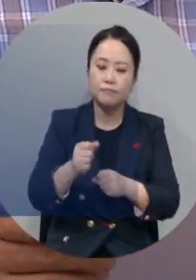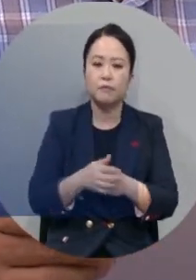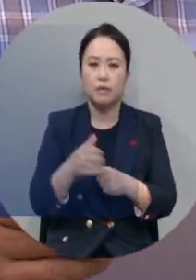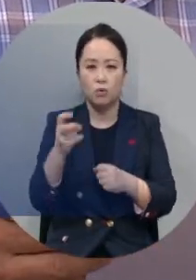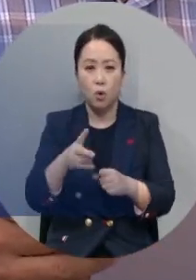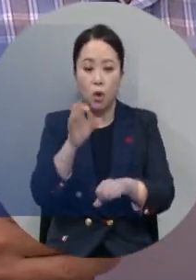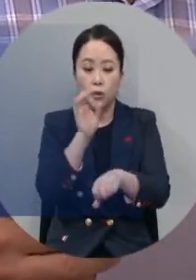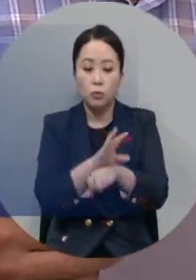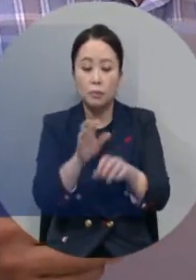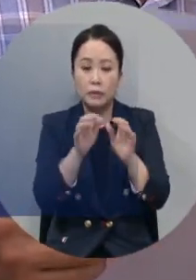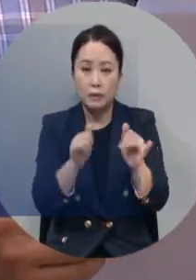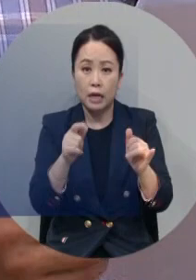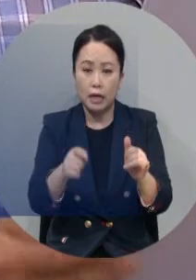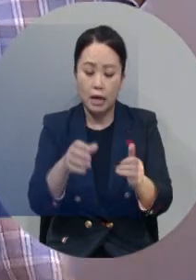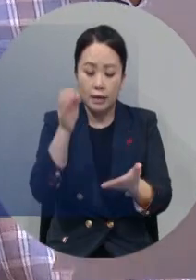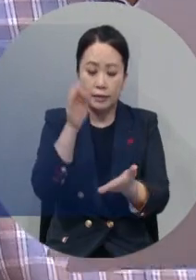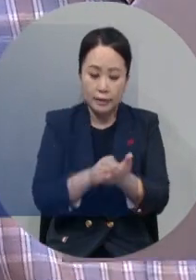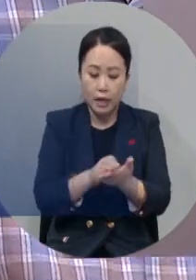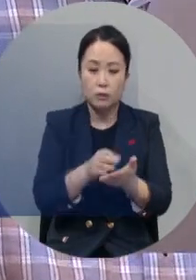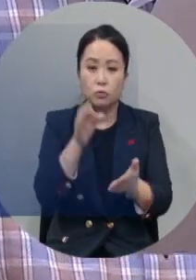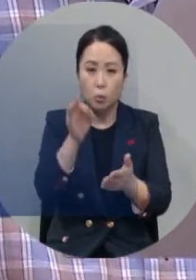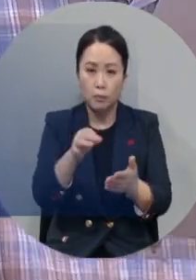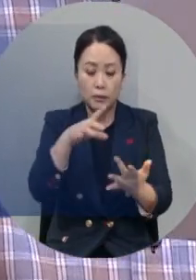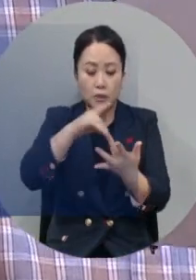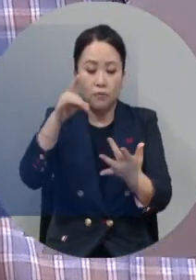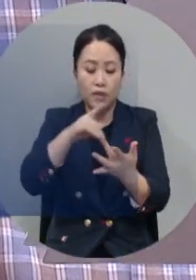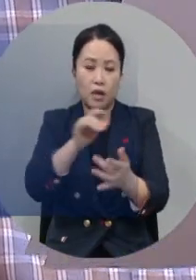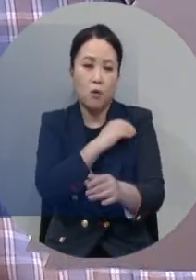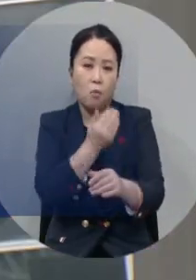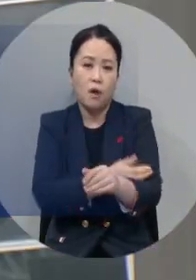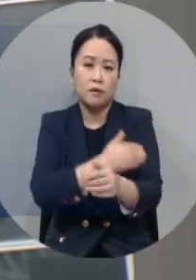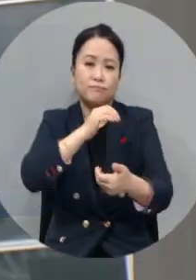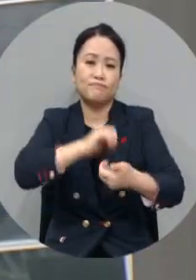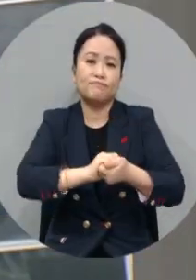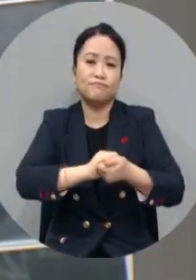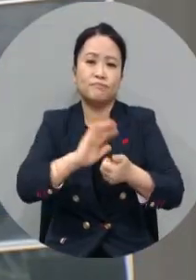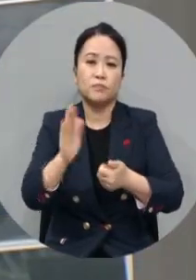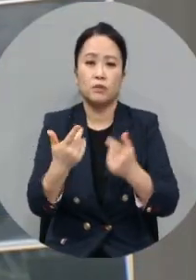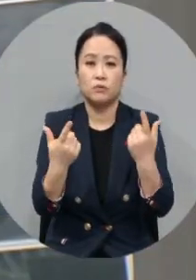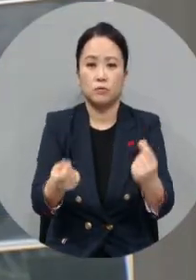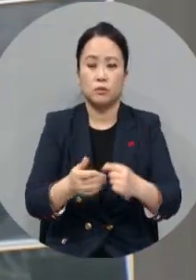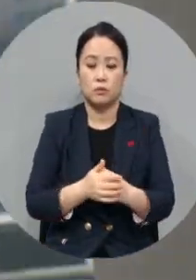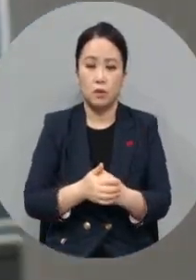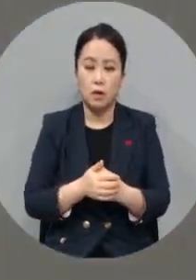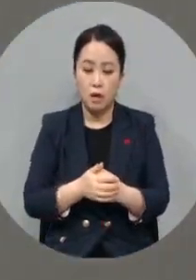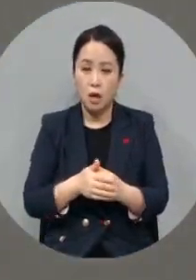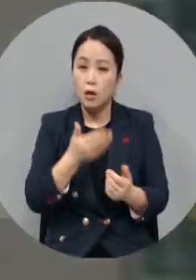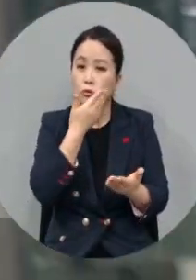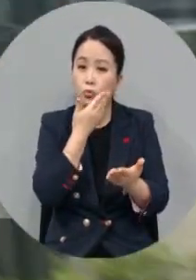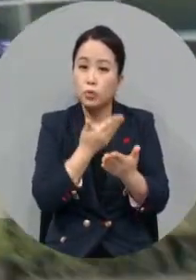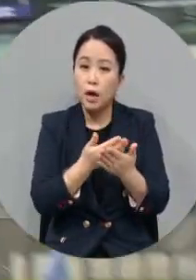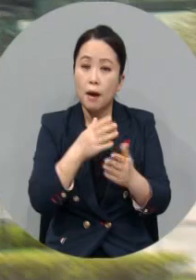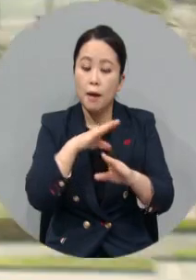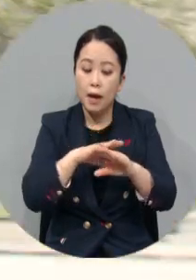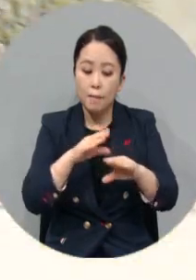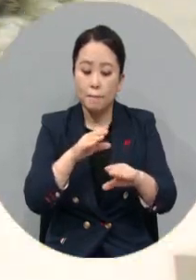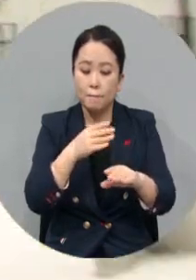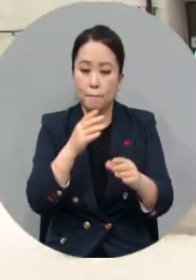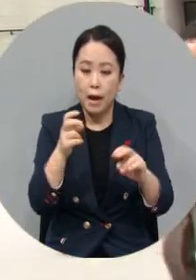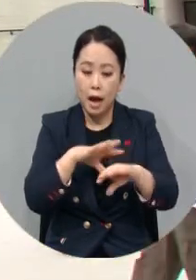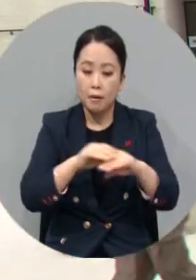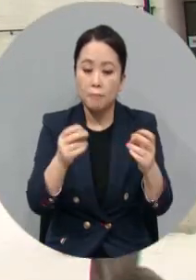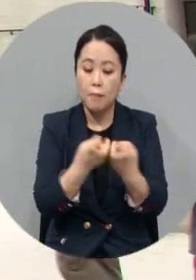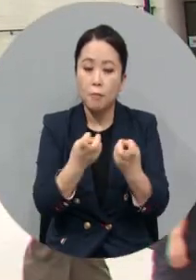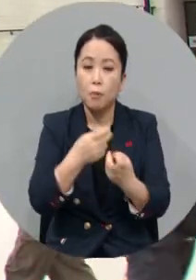소비자가 저렴한 요금의 서비스를 선택할 권리가 제한된다. 핵심의 법은 SRT 열차 자체를